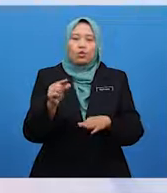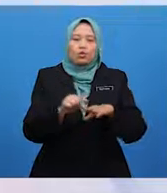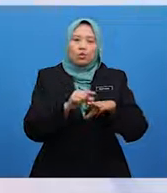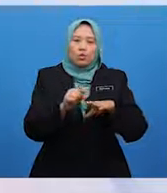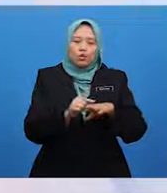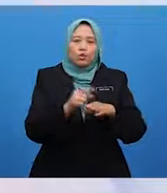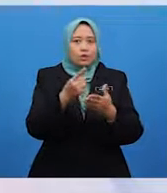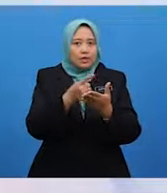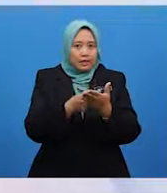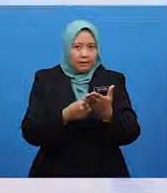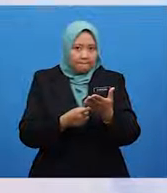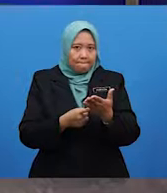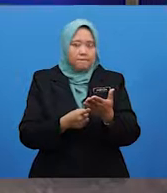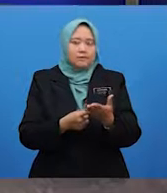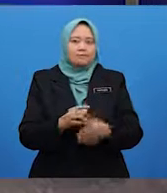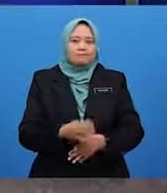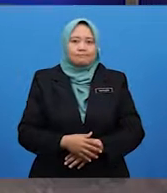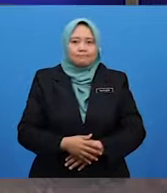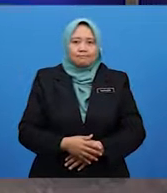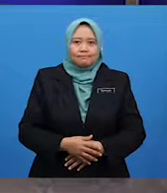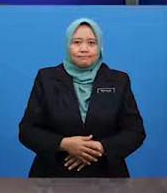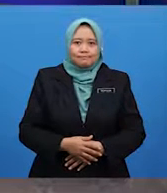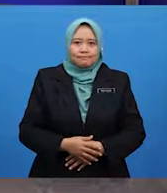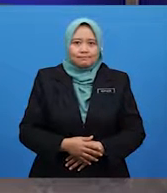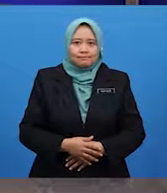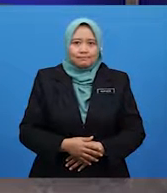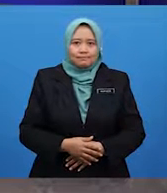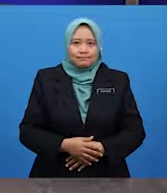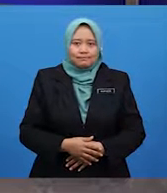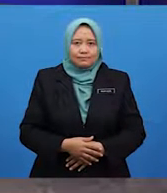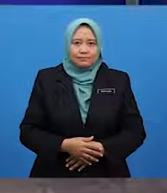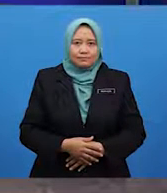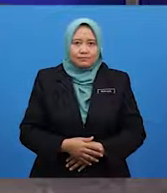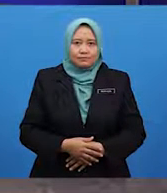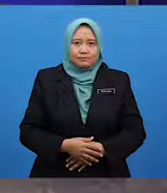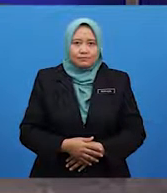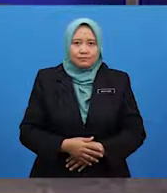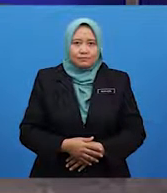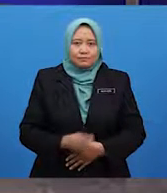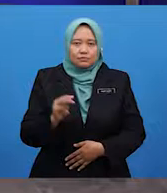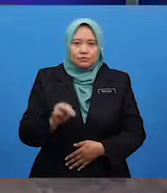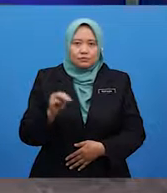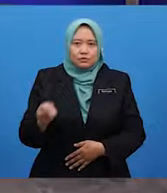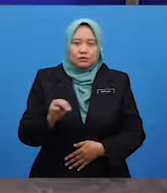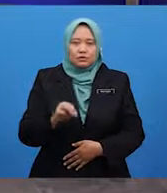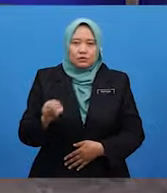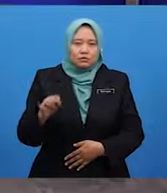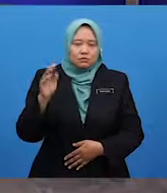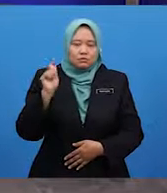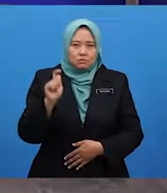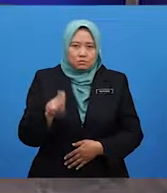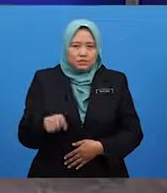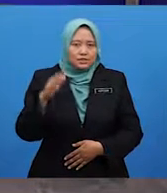bimbingan guru anda mereka. Semua. Ya? Betul. Sebenarnya, pelajar-pelajar perlu tahu bahawa media dan